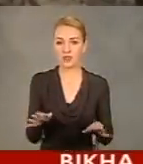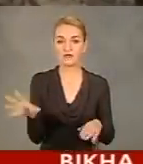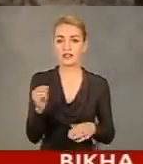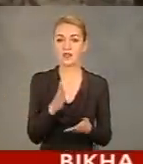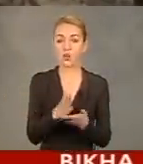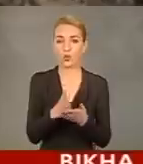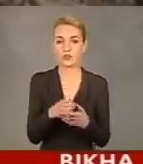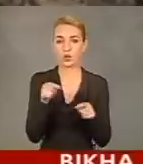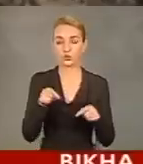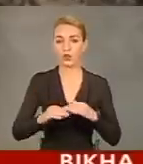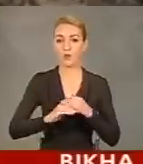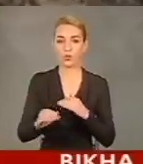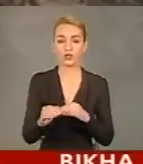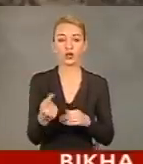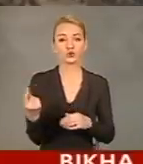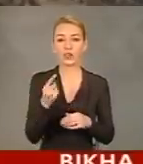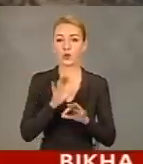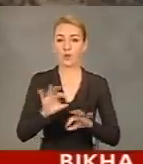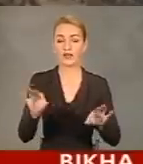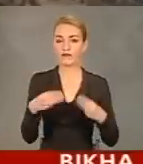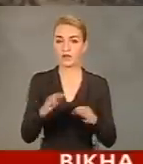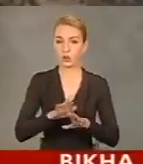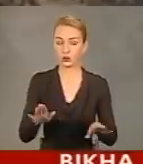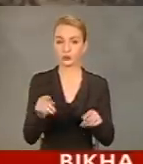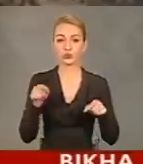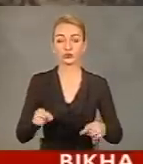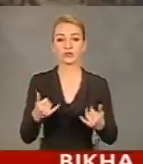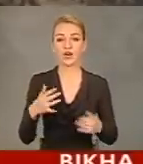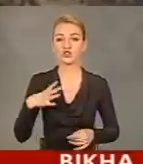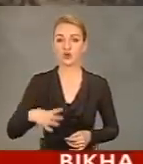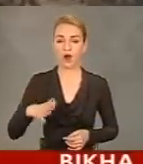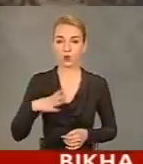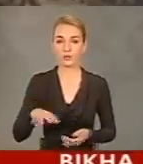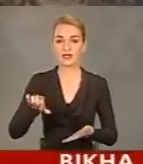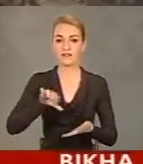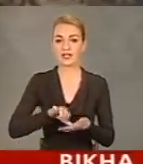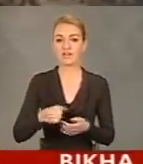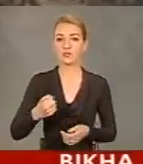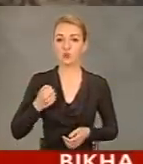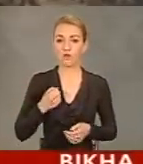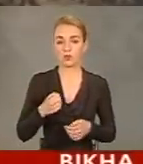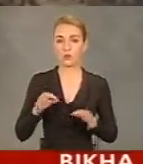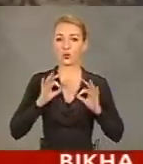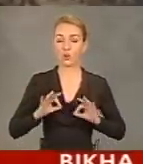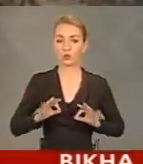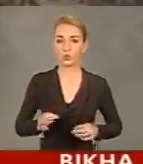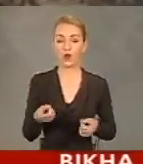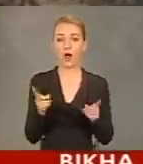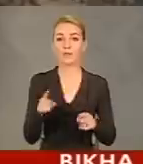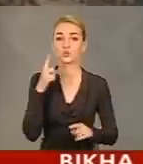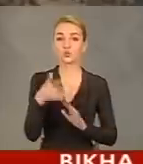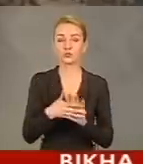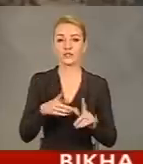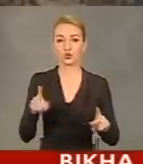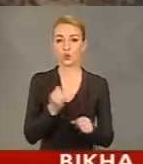вони знаходяться тут на полі, щоправда, жодних коментарів поки не дають. Власне, зараз тут чекають представники військової прокуратури, аби зрозуміти,